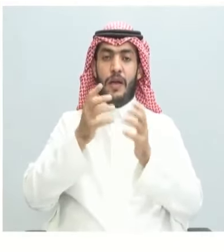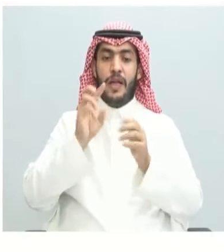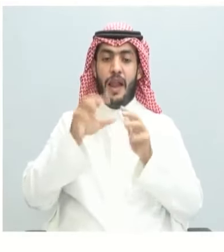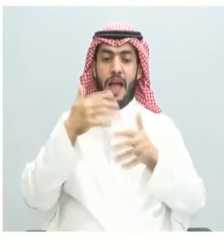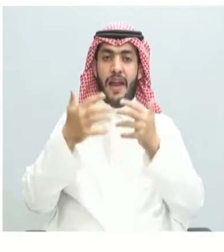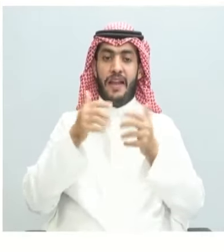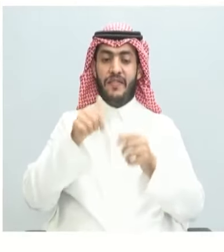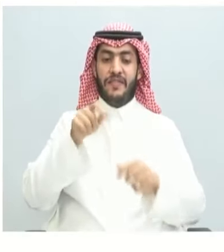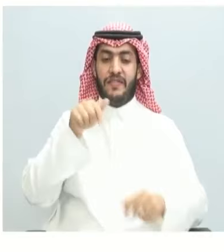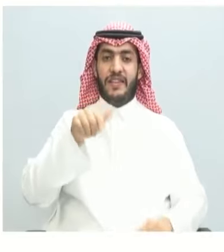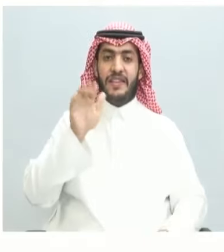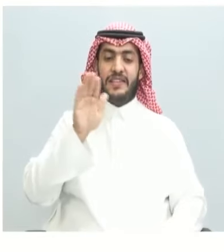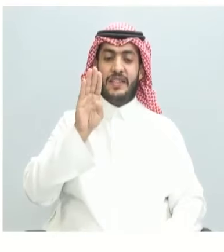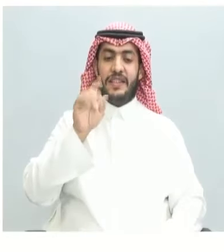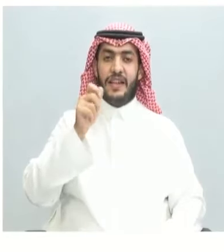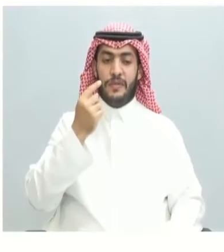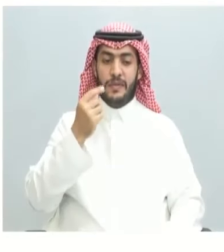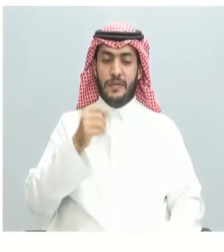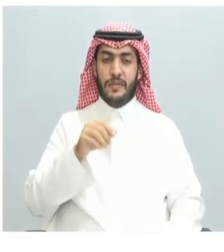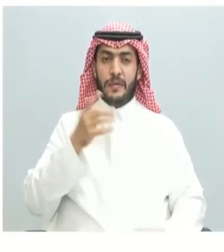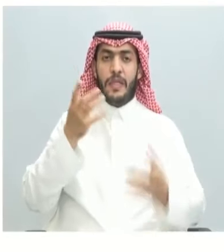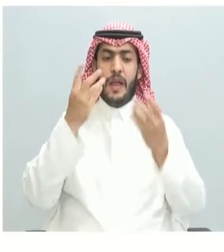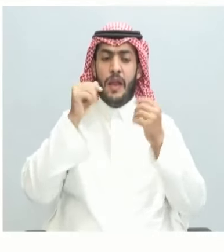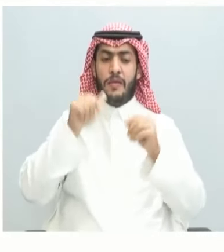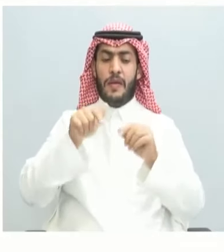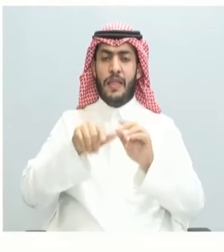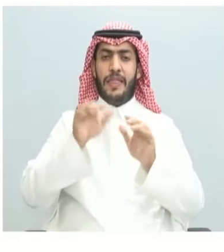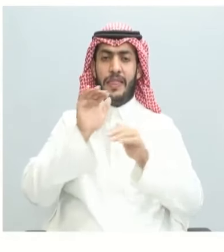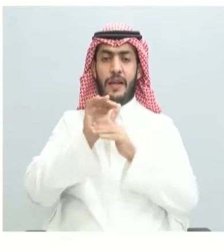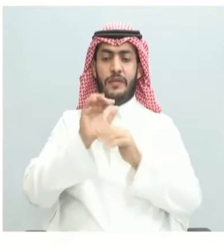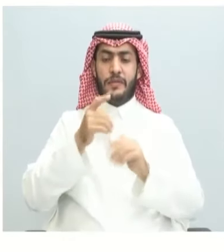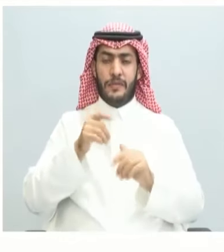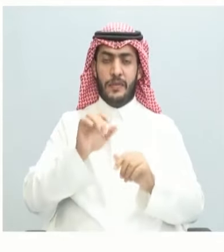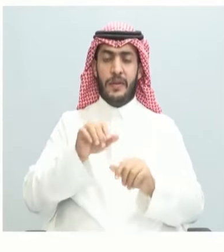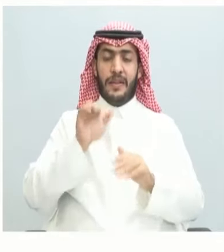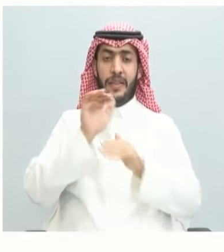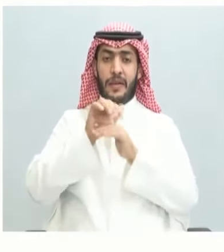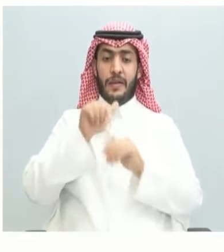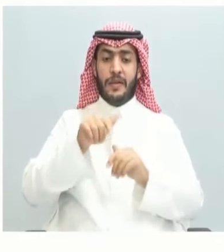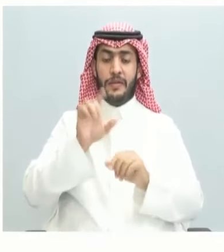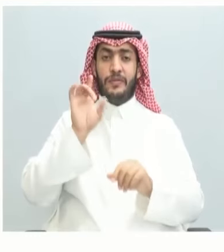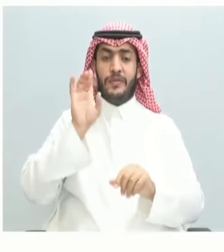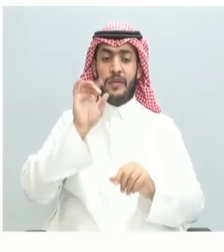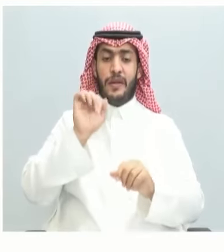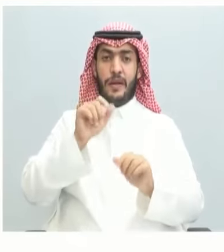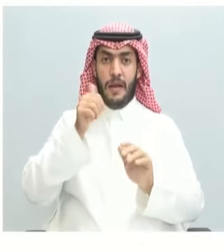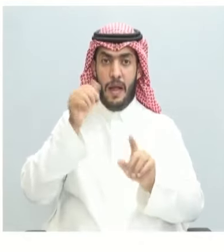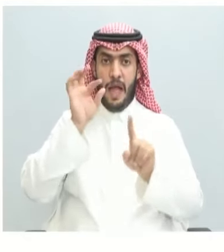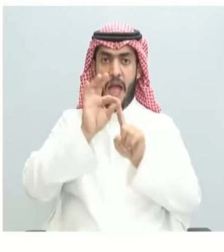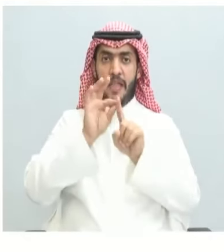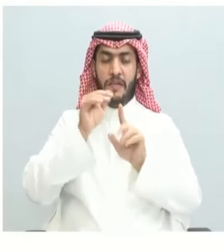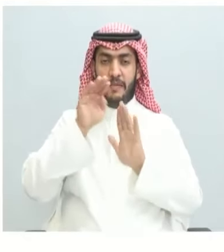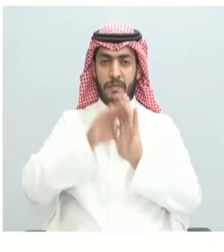الحركه في سكراتش 1 ماذا سنتعلم في هذا الدرس سنتعلم في هذا الدرس باذن الله ونحقق عده